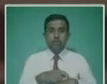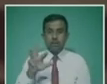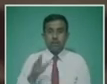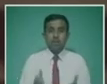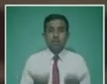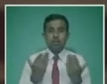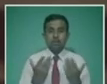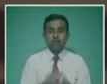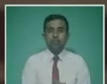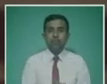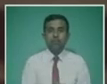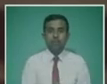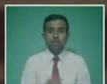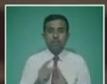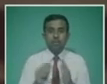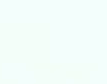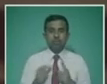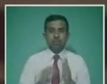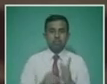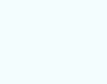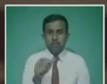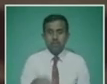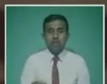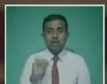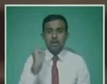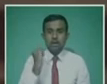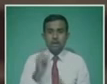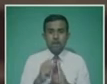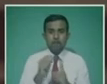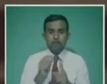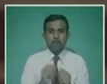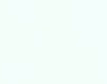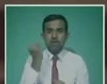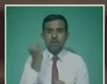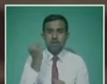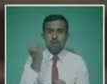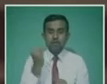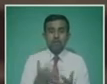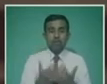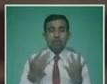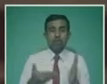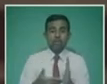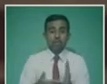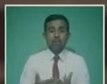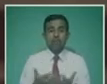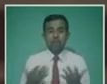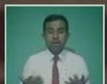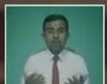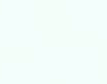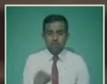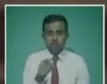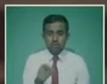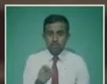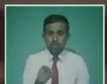නිසා මේකෙන් මන්ත්‍රීවරුන්ට ලොකු අසාධාරණයක් වෙනවා. ඒ වගේම මේ පාර්ලිමේන්තුවේ සේවක නිලධාරීන් විශාල අපහසුතාවයකට පත් වෙනවා මේ ප්‍රමාදයත්